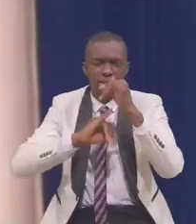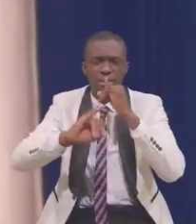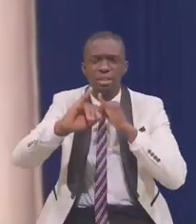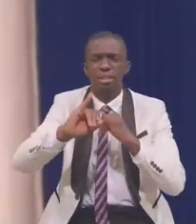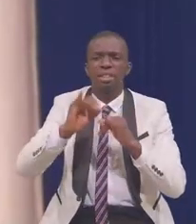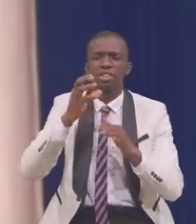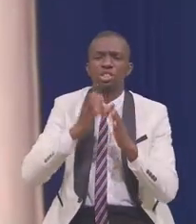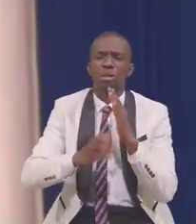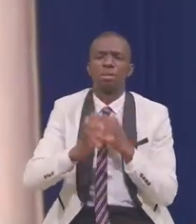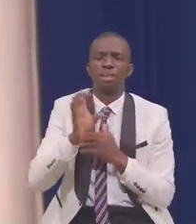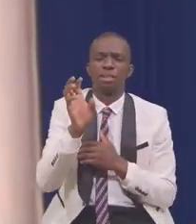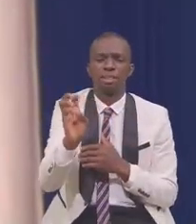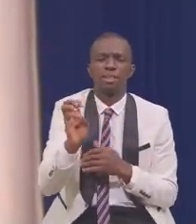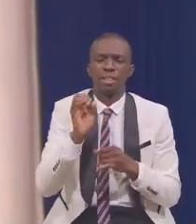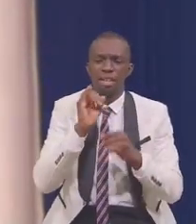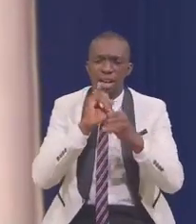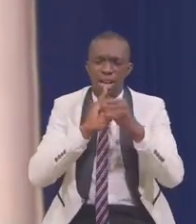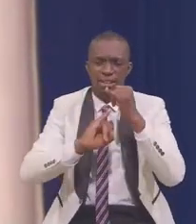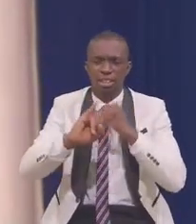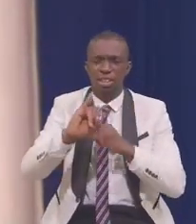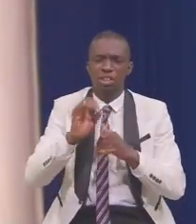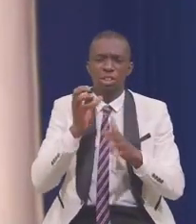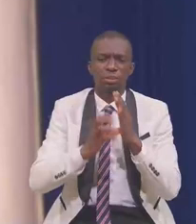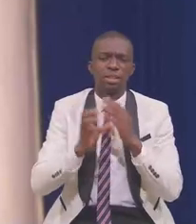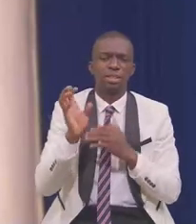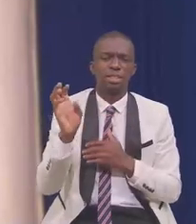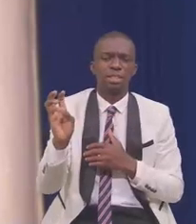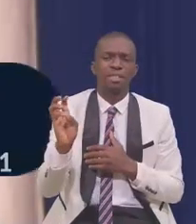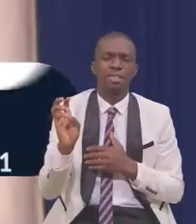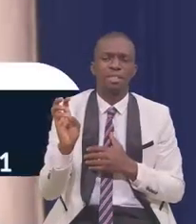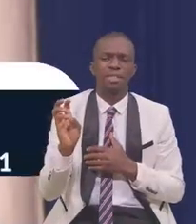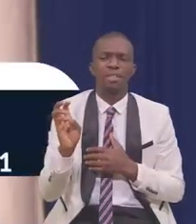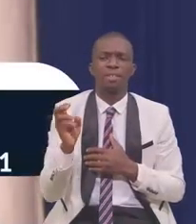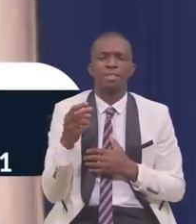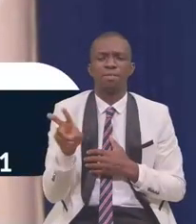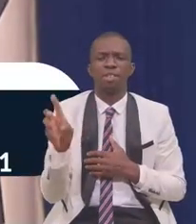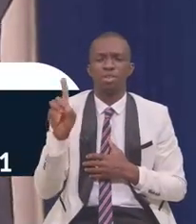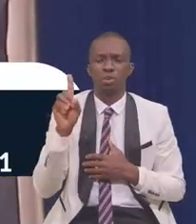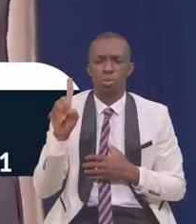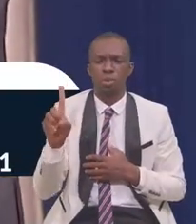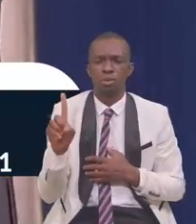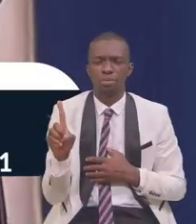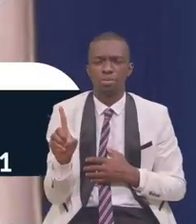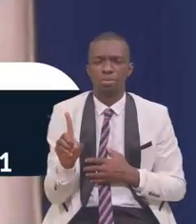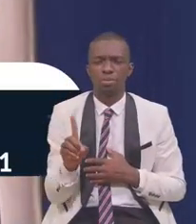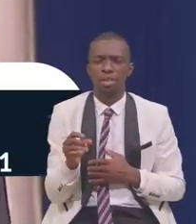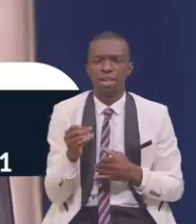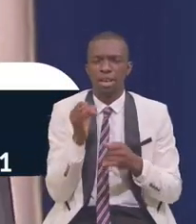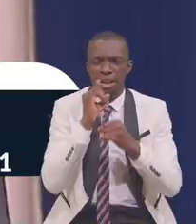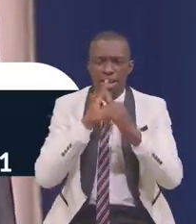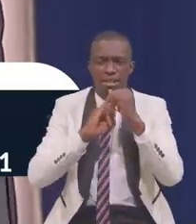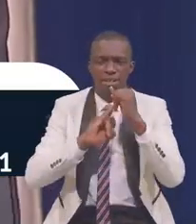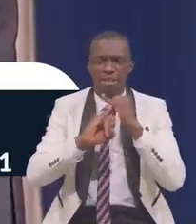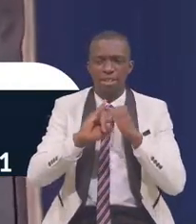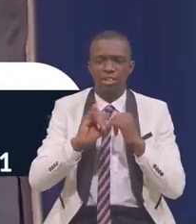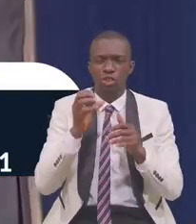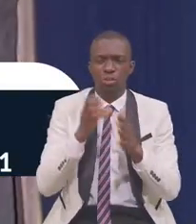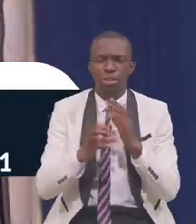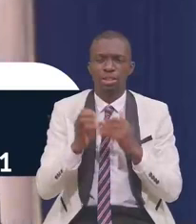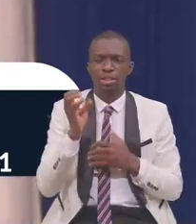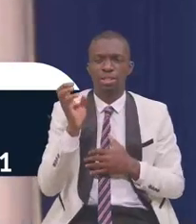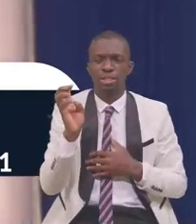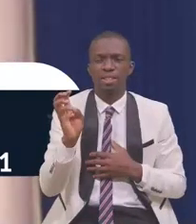6. Ésaïe 6. Ésaïe 6, verset 1. L'année